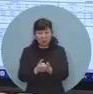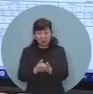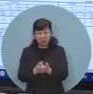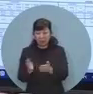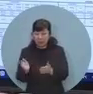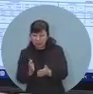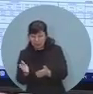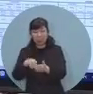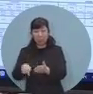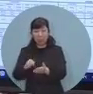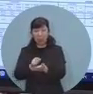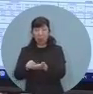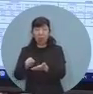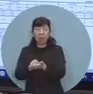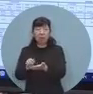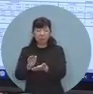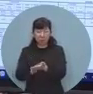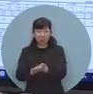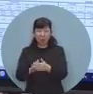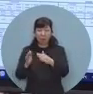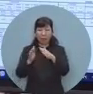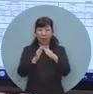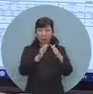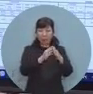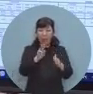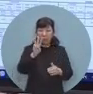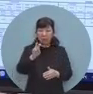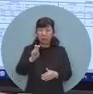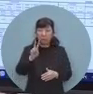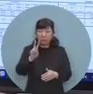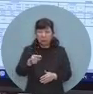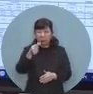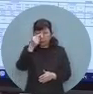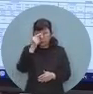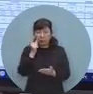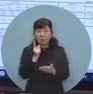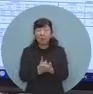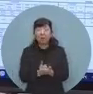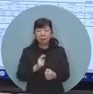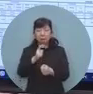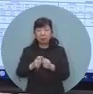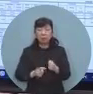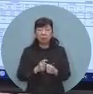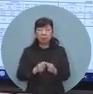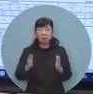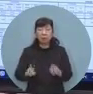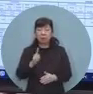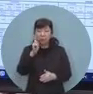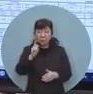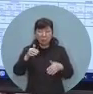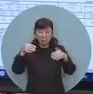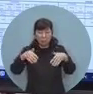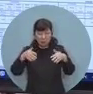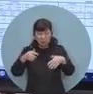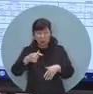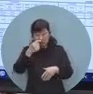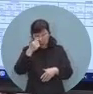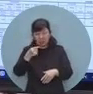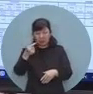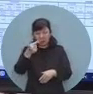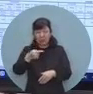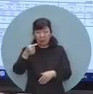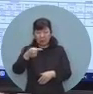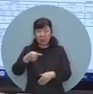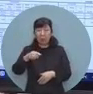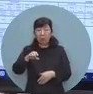ありますえ32等のですねま被害しか起きていないのにですねこの10年に1度の被害として1000億円起きるというのは